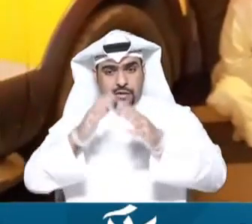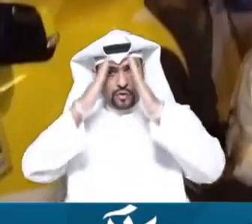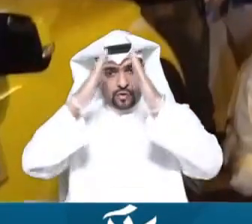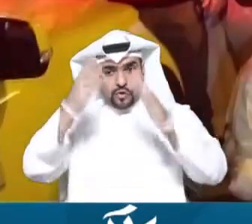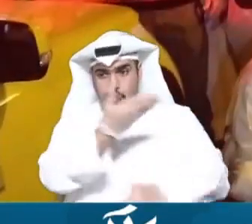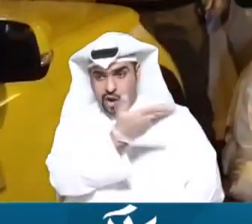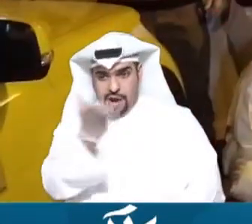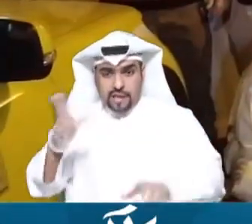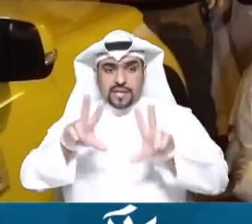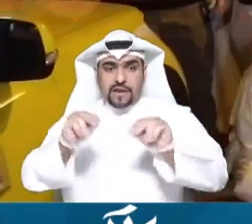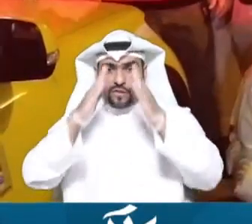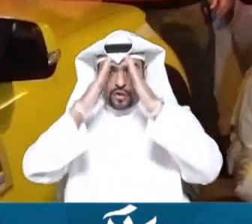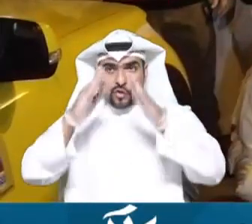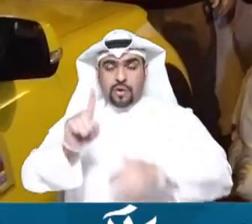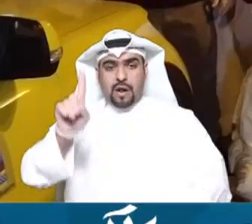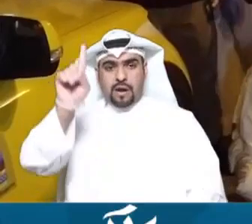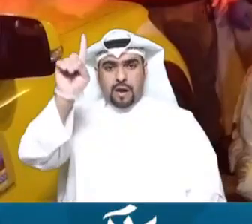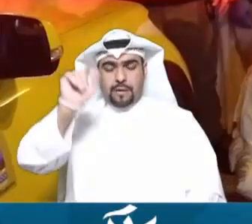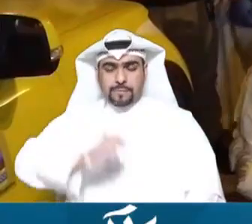الله.